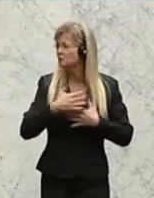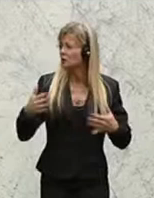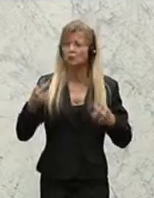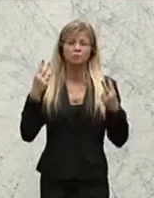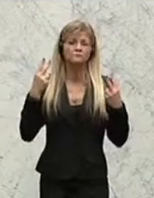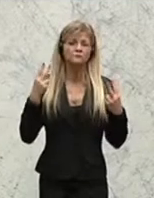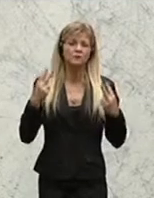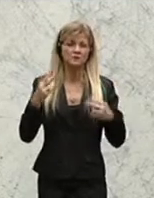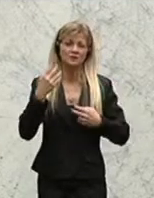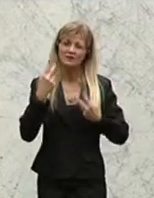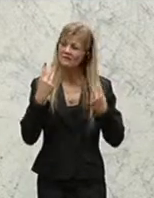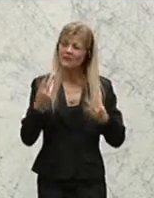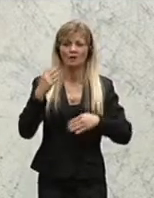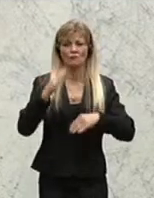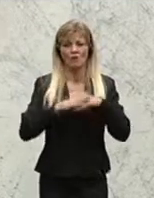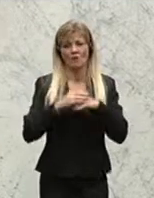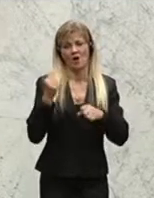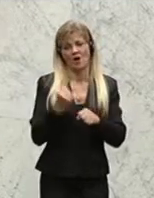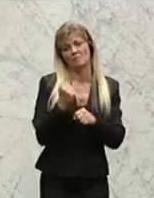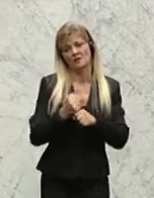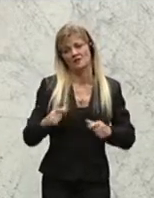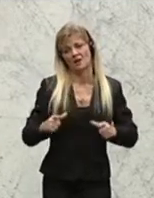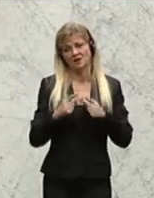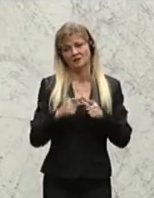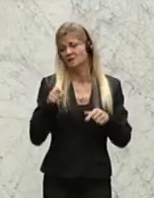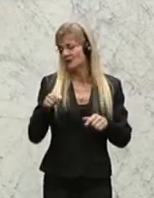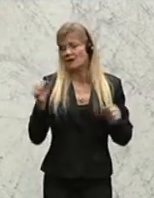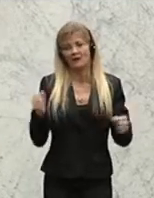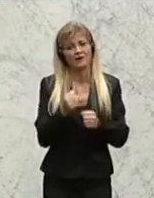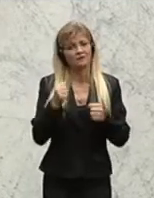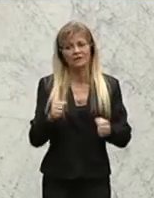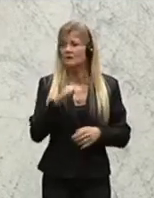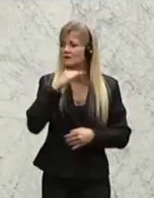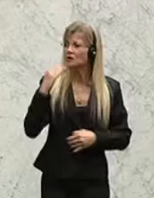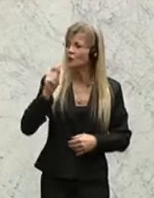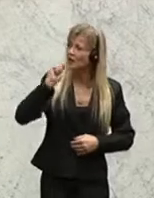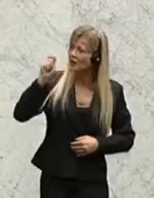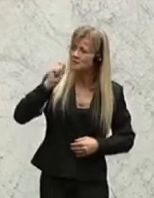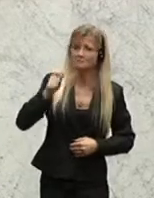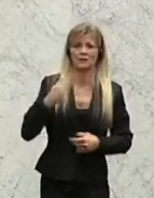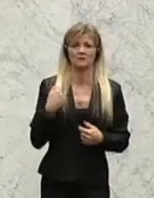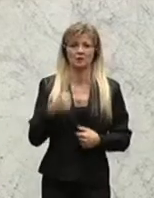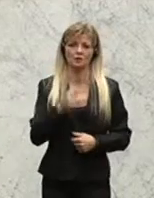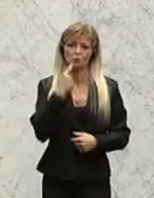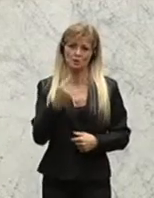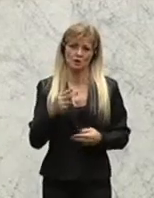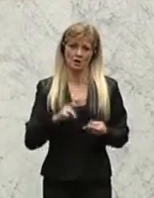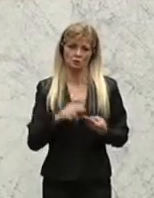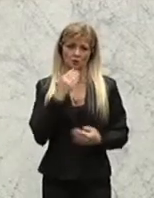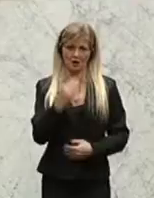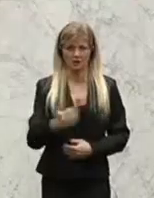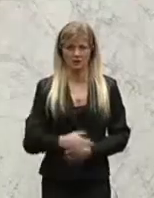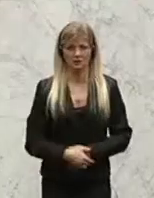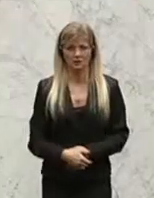sehr wertvolle Arbeit und dem kann man gar nicht genug Respekt auch beimessen.